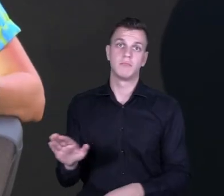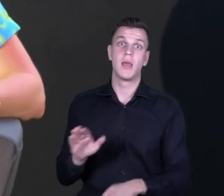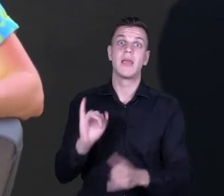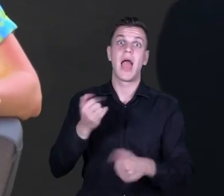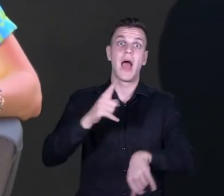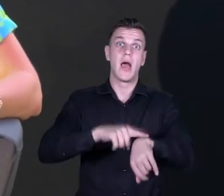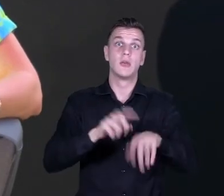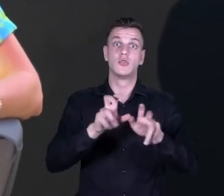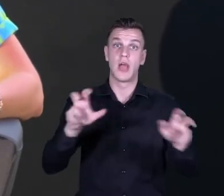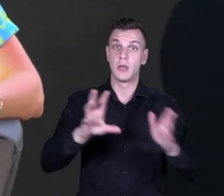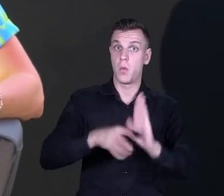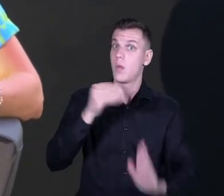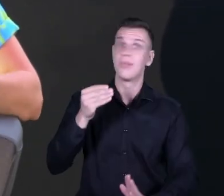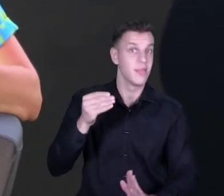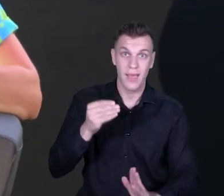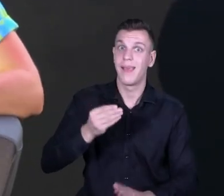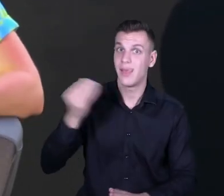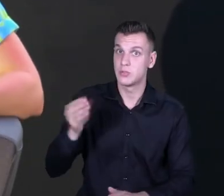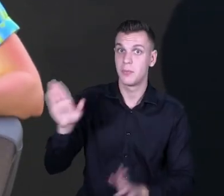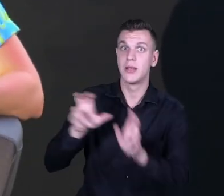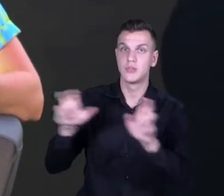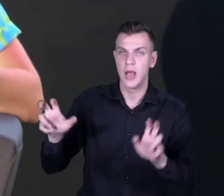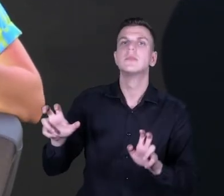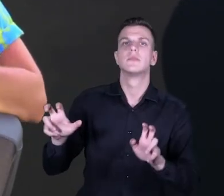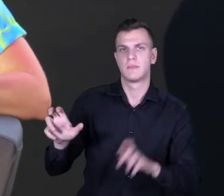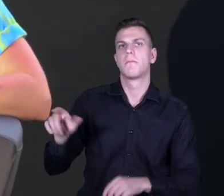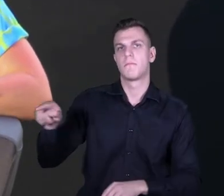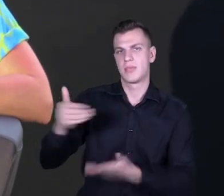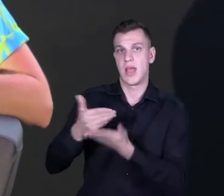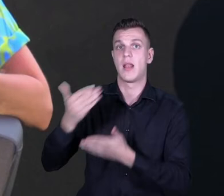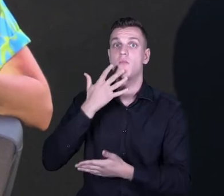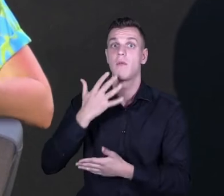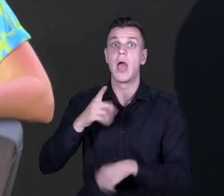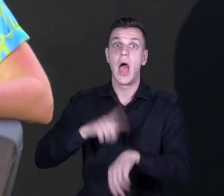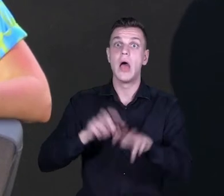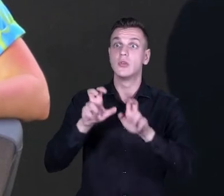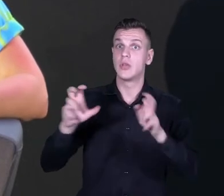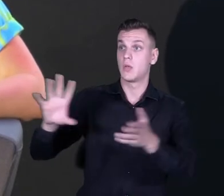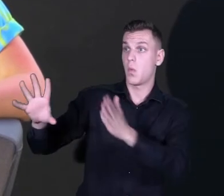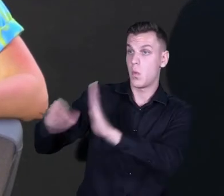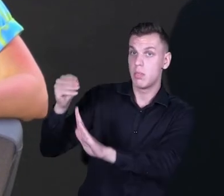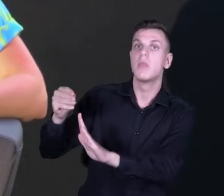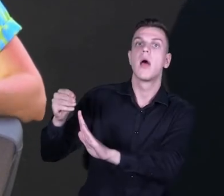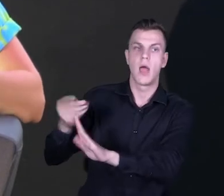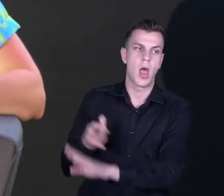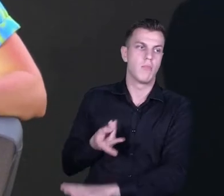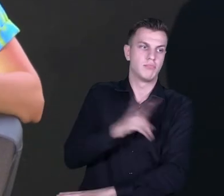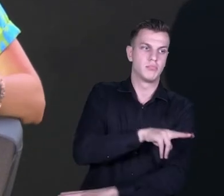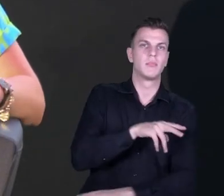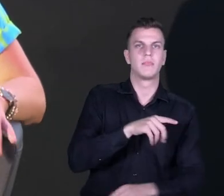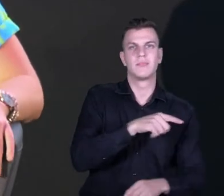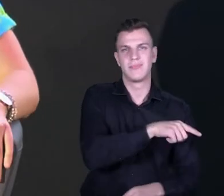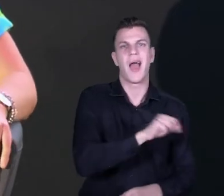na wypowiedź dla tego pierwszego ucznia. I po skończonym czasie dopiero mógł wypowiedzieć się drugi uczeń. Na